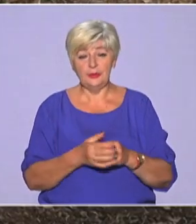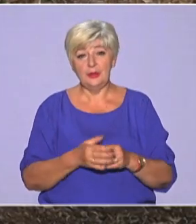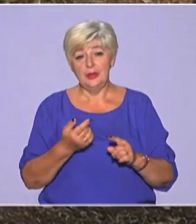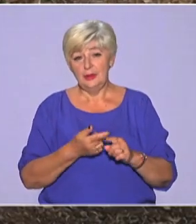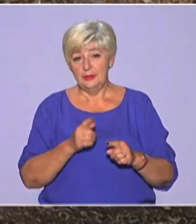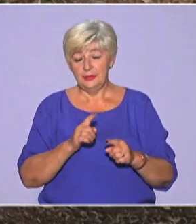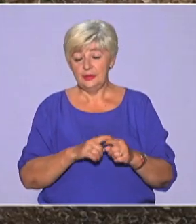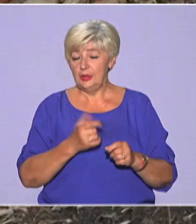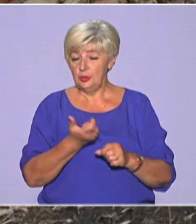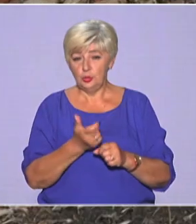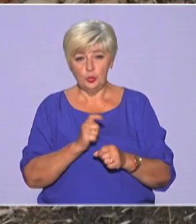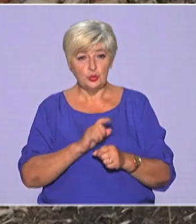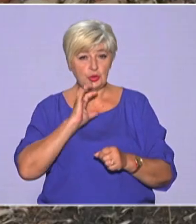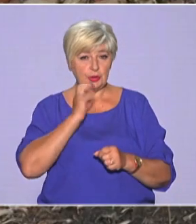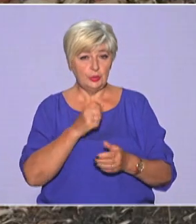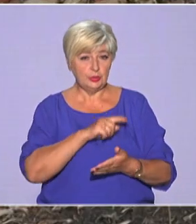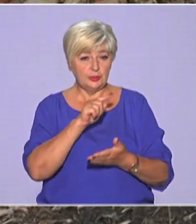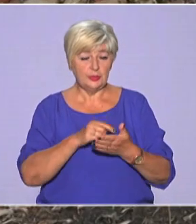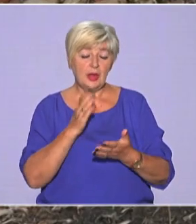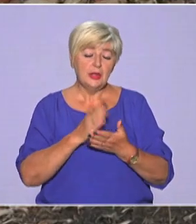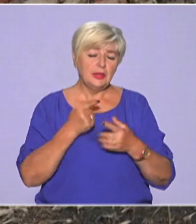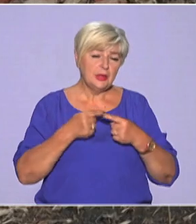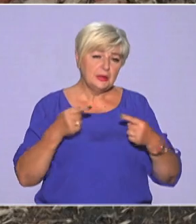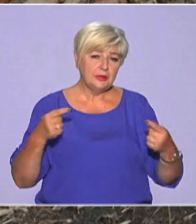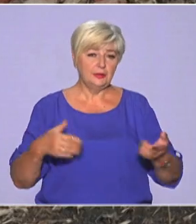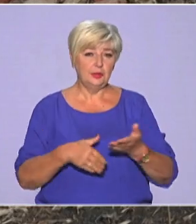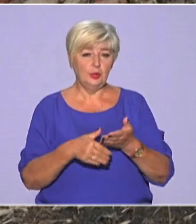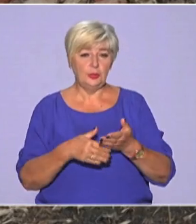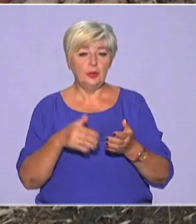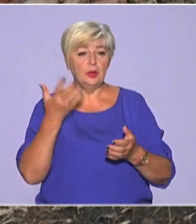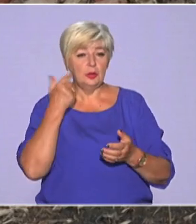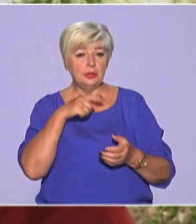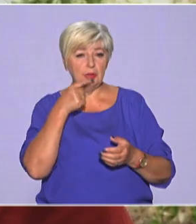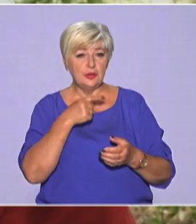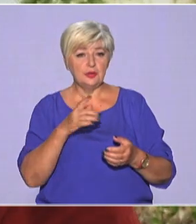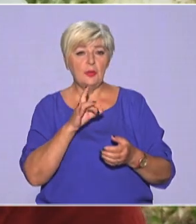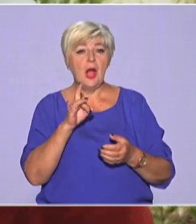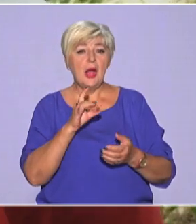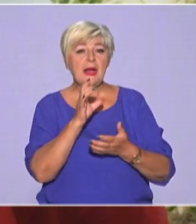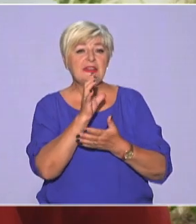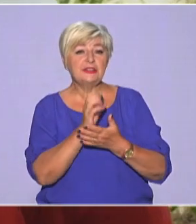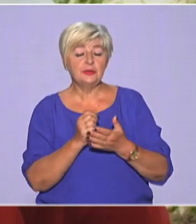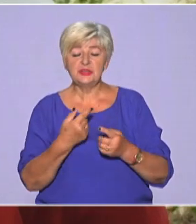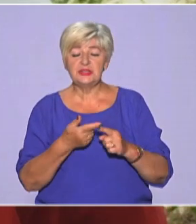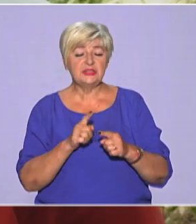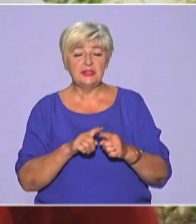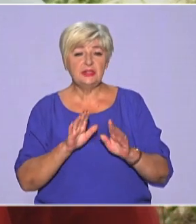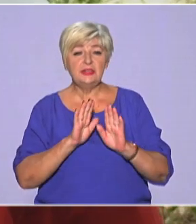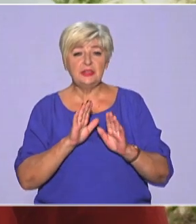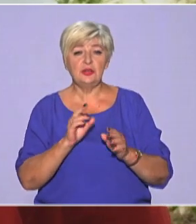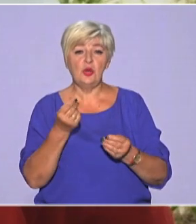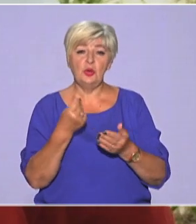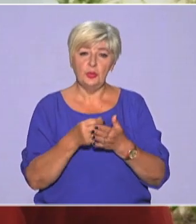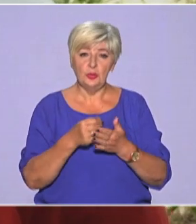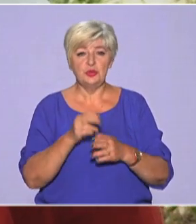насправді серйозне питання. Вона різна допомога. Коли ми говоримо ресурси, це не тільки гроші або там будівельні матеріали.